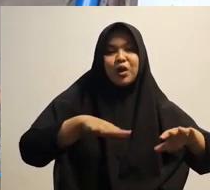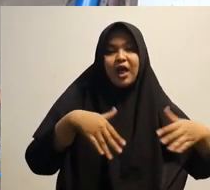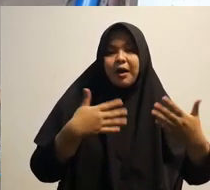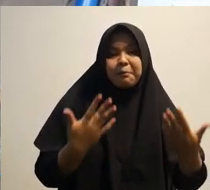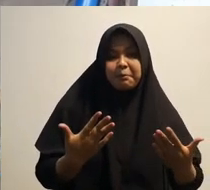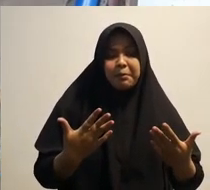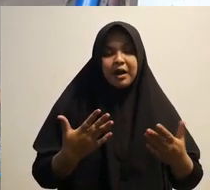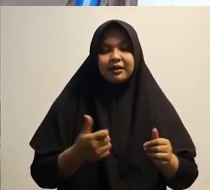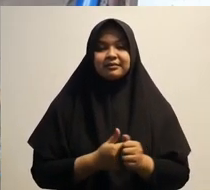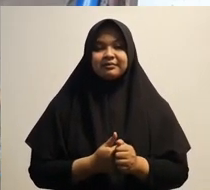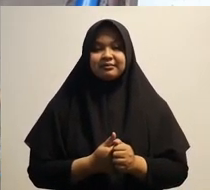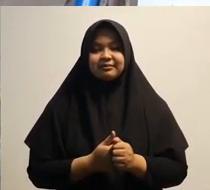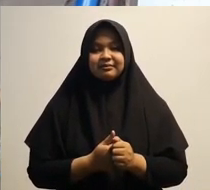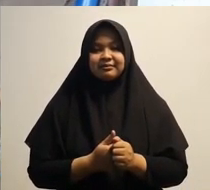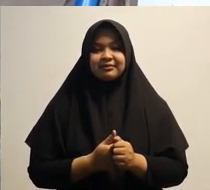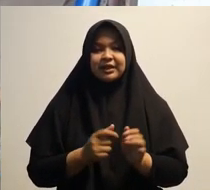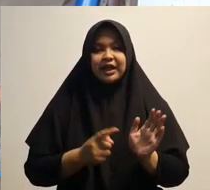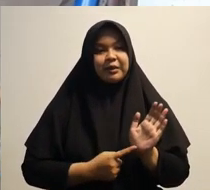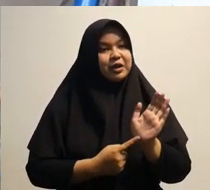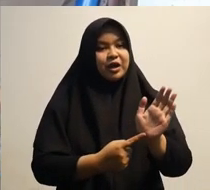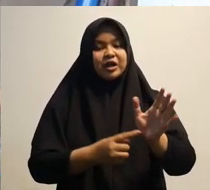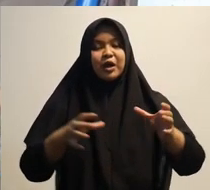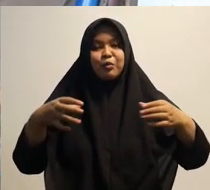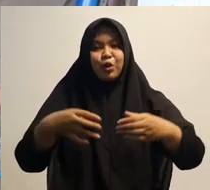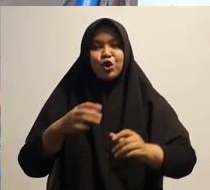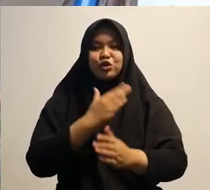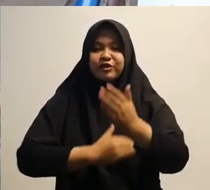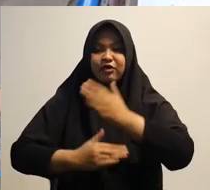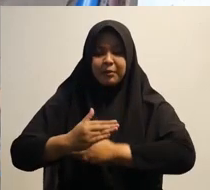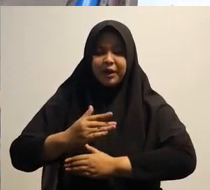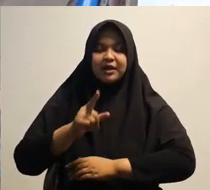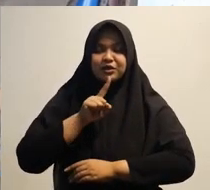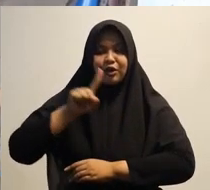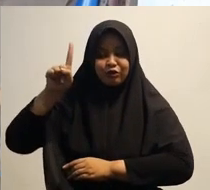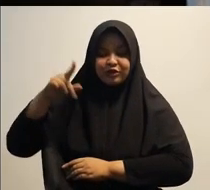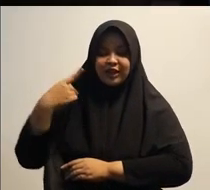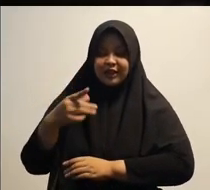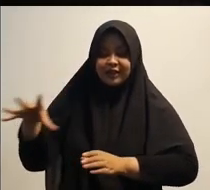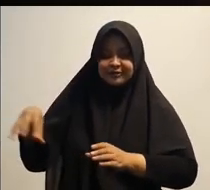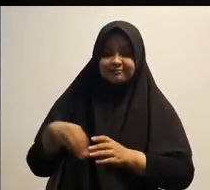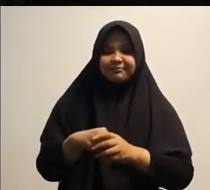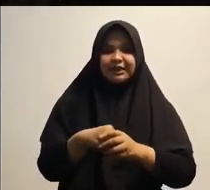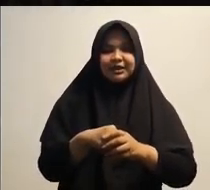sifatnya penjualan apa yang sifatnya itu untuk mengenalkan produk difabel, kita pasti insya Allah dilibatkan.